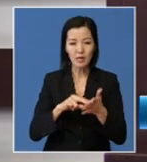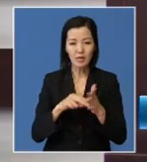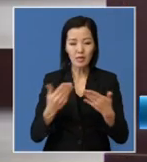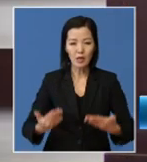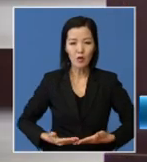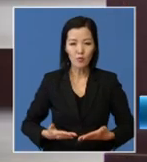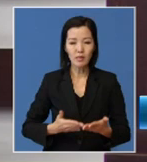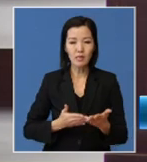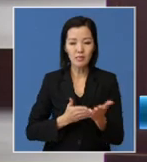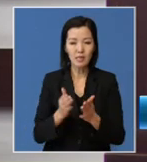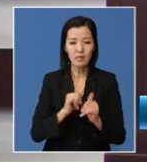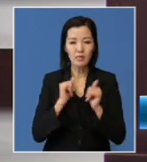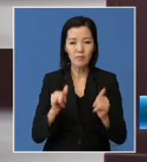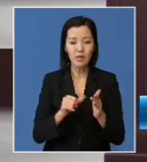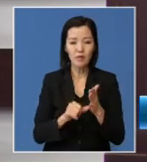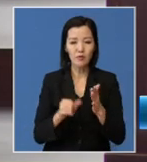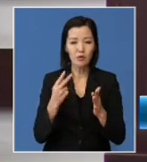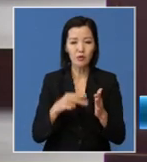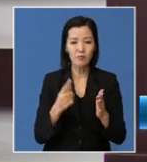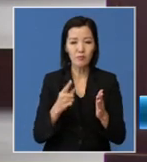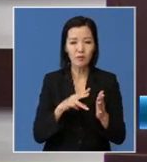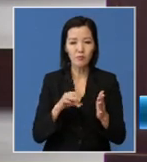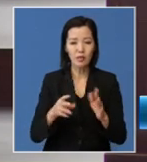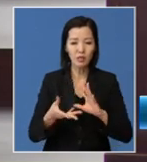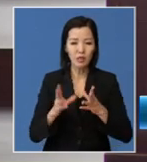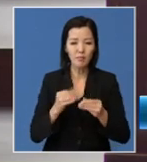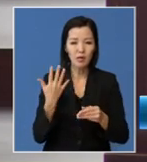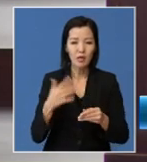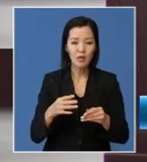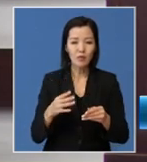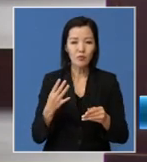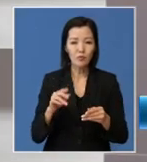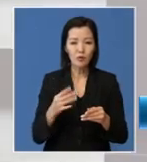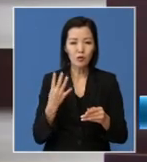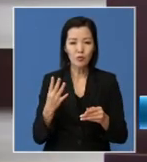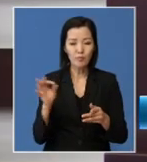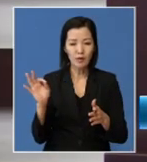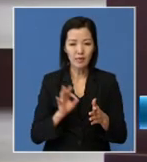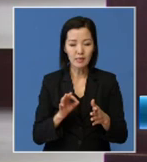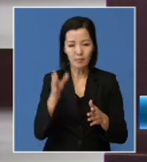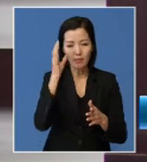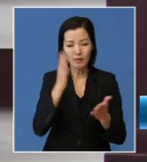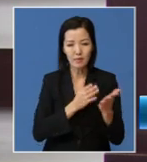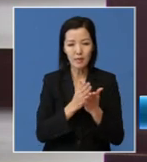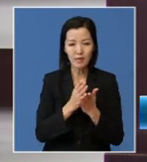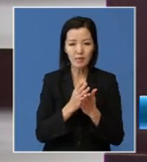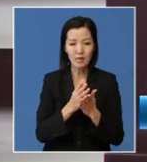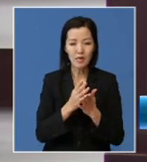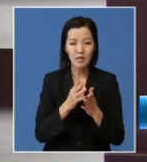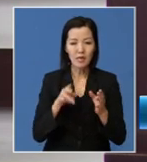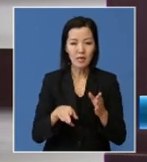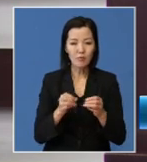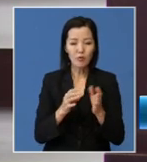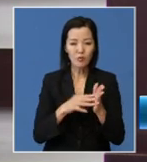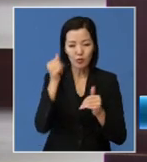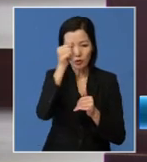дамытуға 682 миллиард теңге көзделді, немесе жалпы көлемнің 54,4% құрайды. Білім беру саласы бойынша 2019 жылға